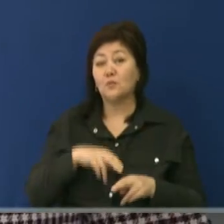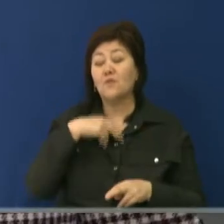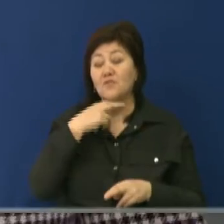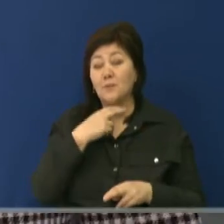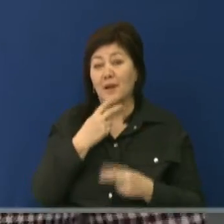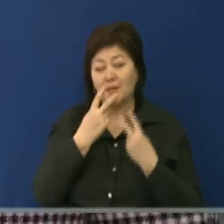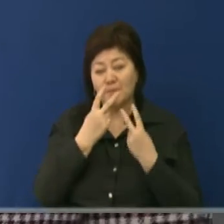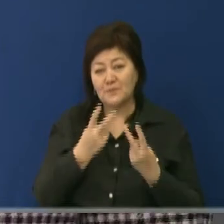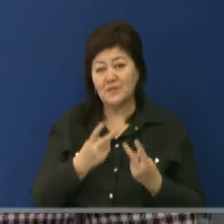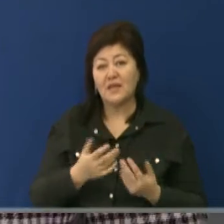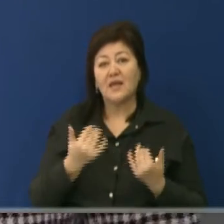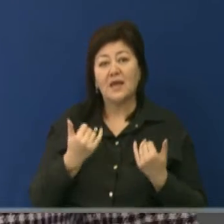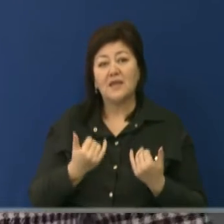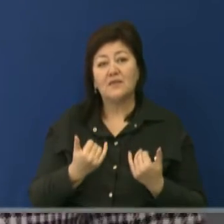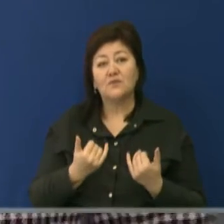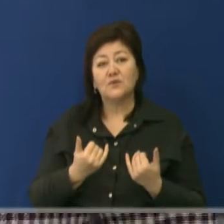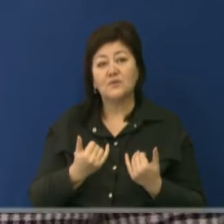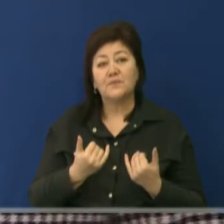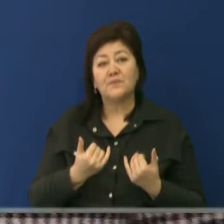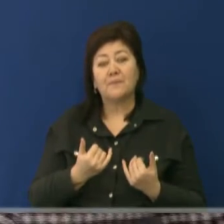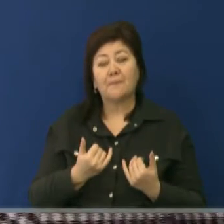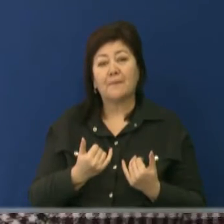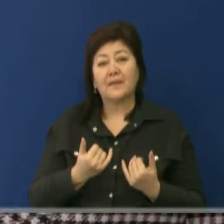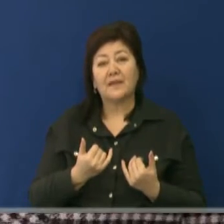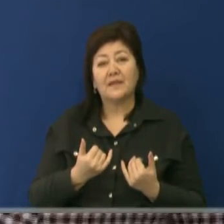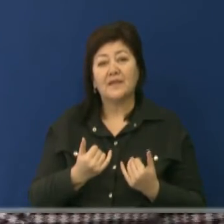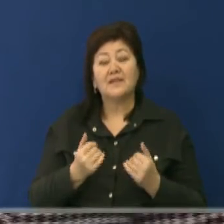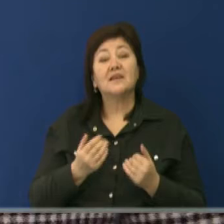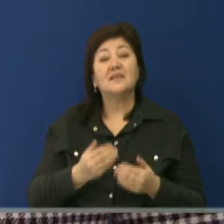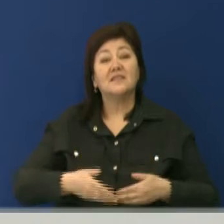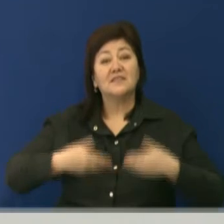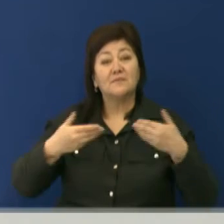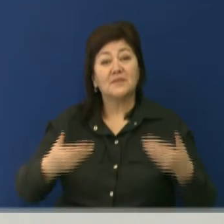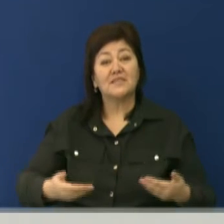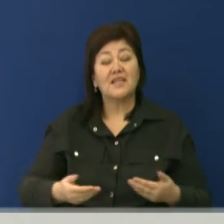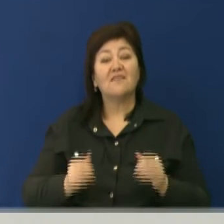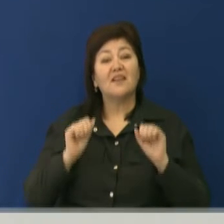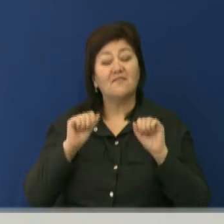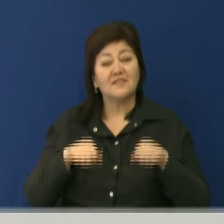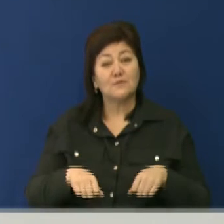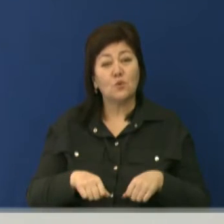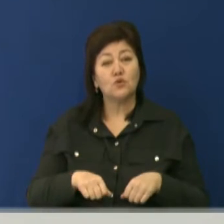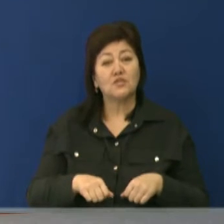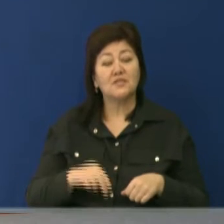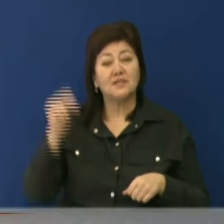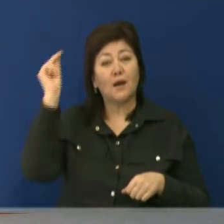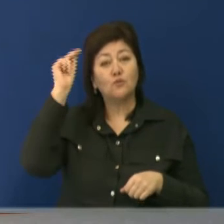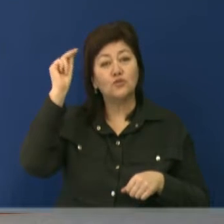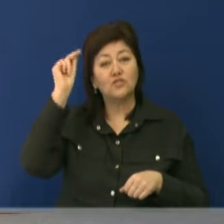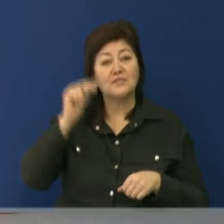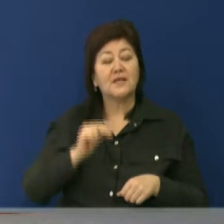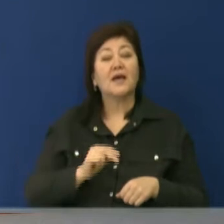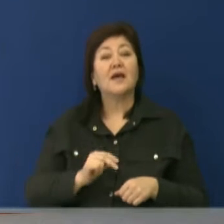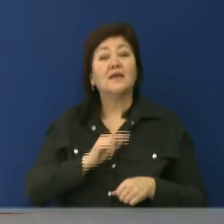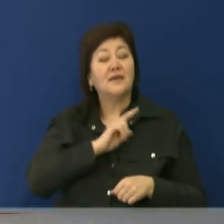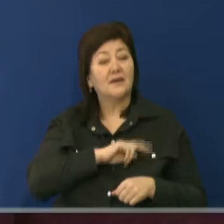көрдік. Оларға жиналып қоғамдастыққа тартылу үшін серпіліс пен мүмкіндік беру керек. Meetup, яғни жоба аясындағы кездесу 2